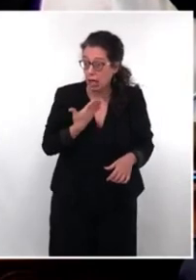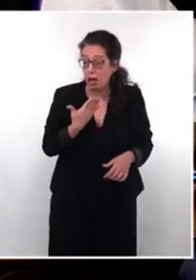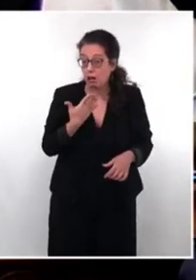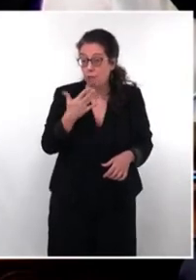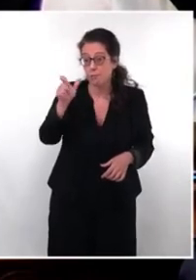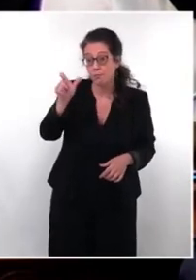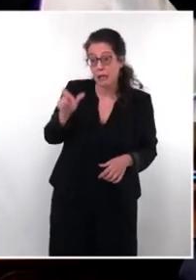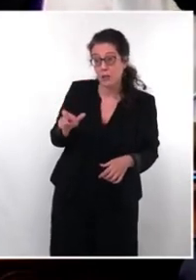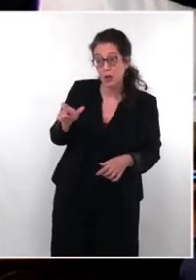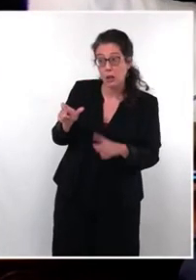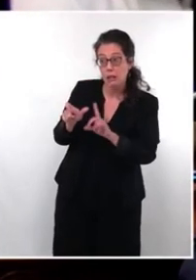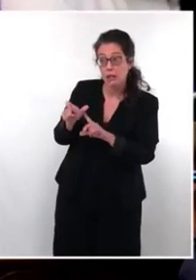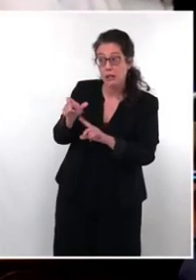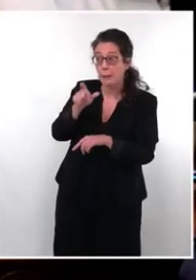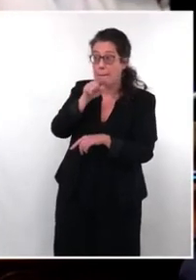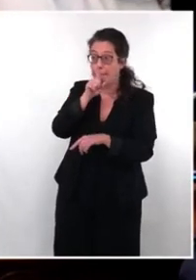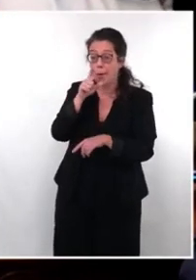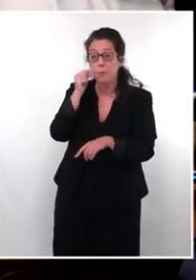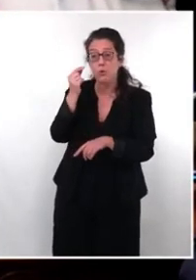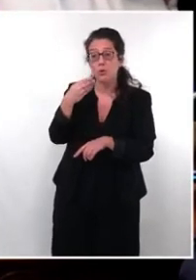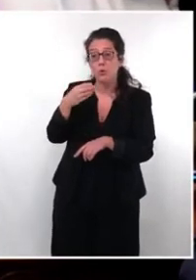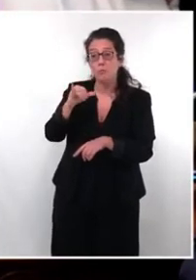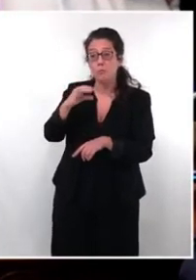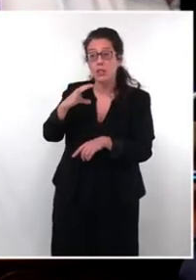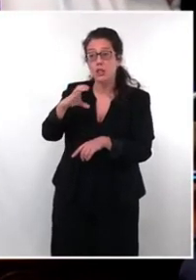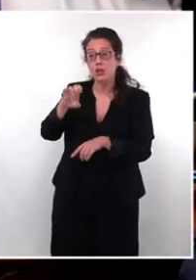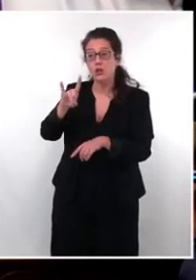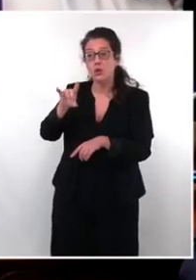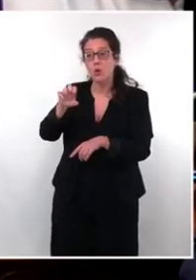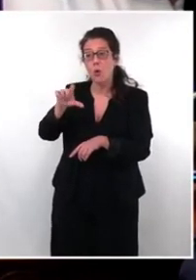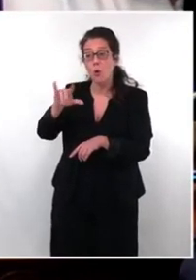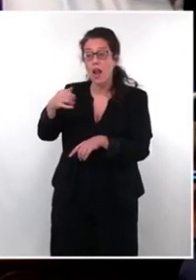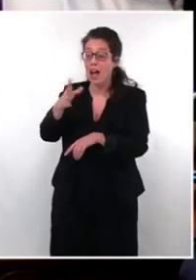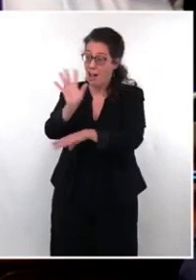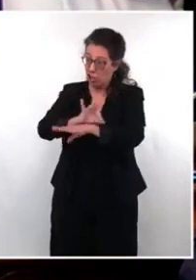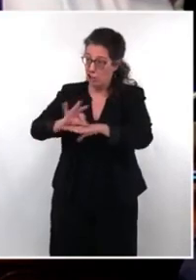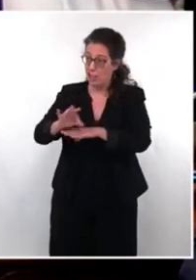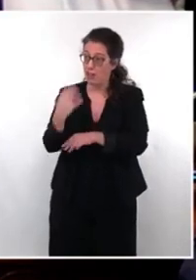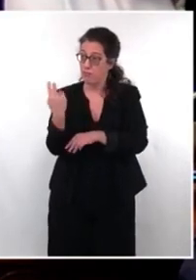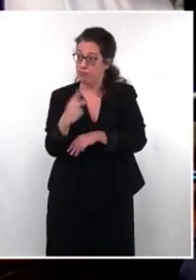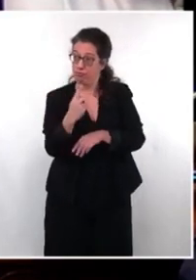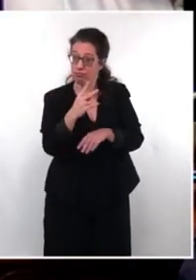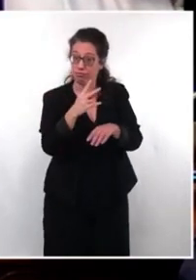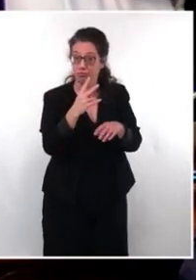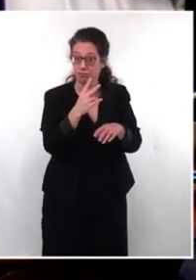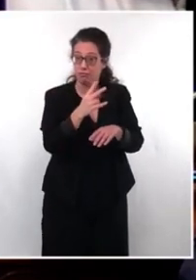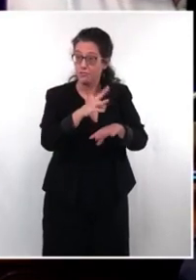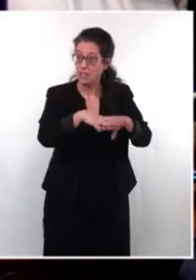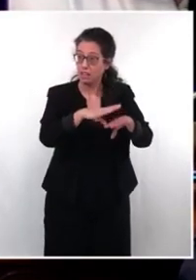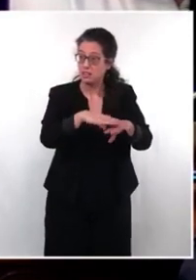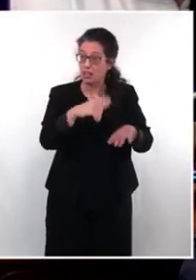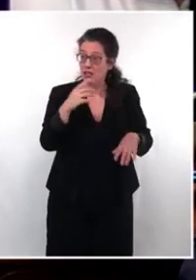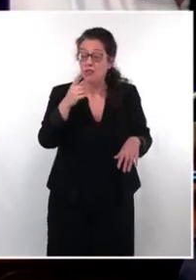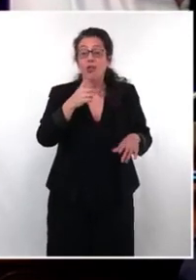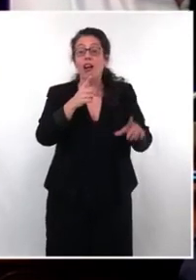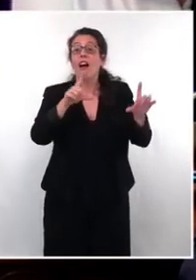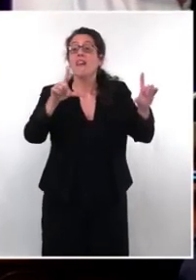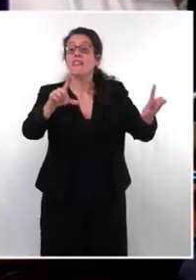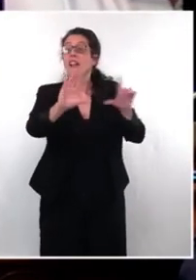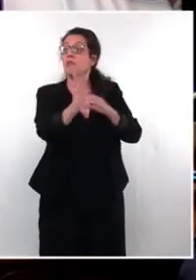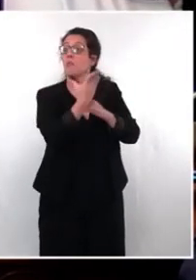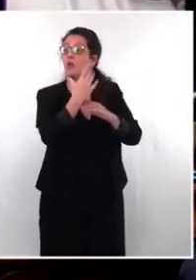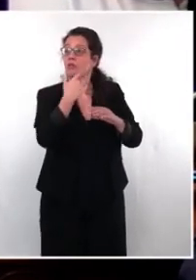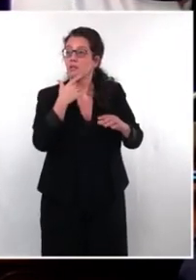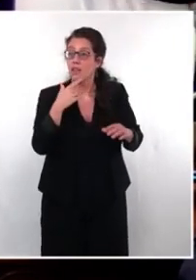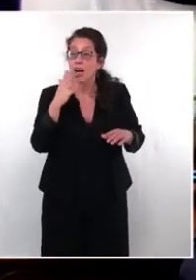dont on n'a pas prononcé le nom, qui s'appelle Nicolas Michelin. C'est l'architecte qui a dessiné ce quartier-là. Personne n'aurait cette carte, nous n'aurions pas cette carte ici, je crois, s'il n'y